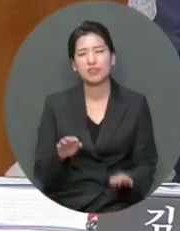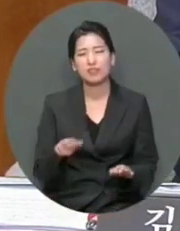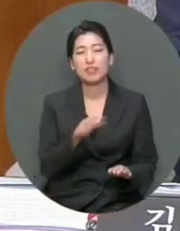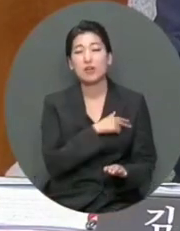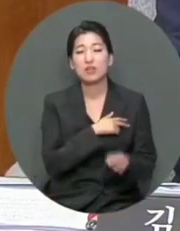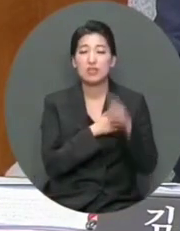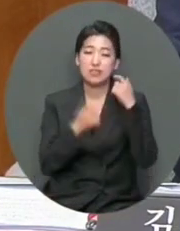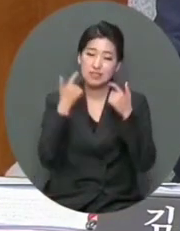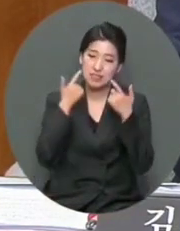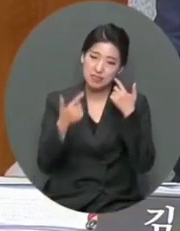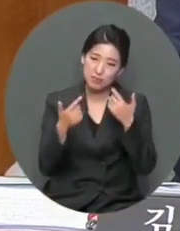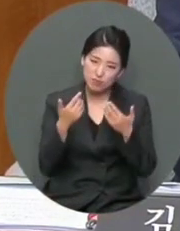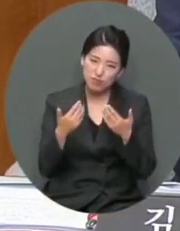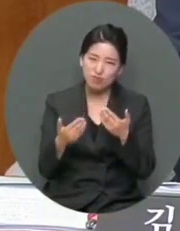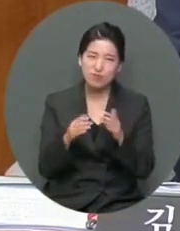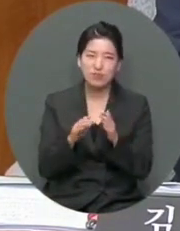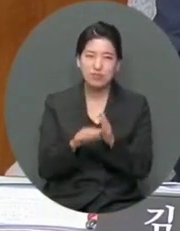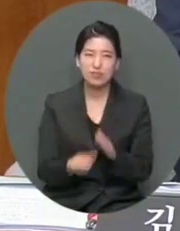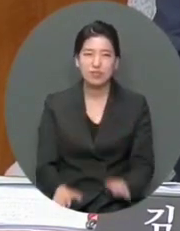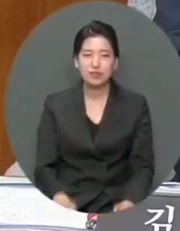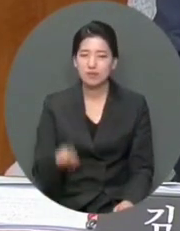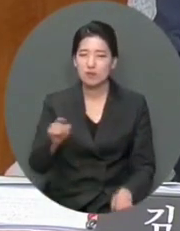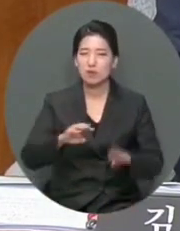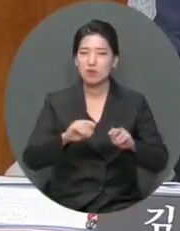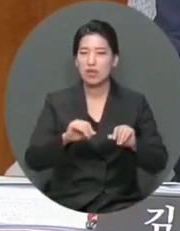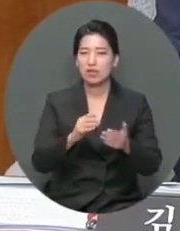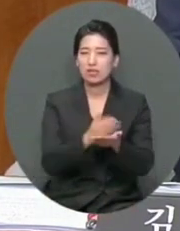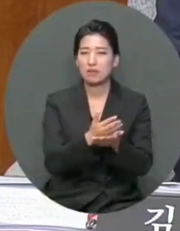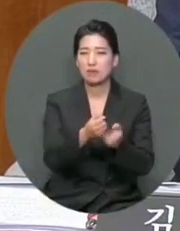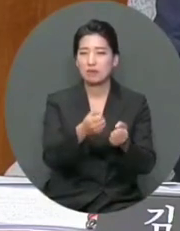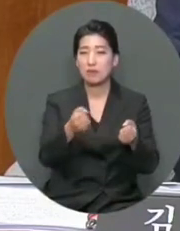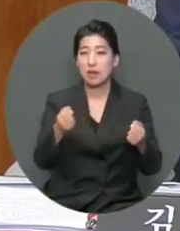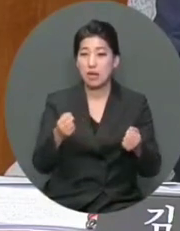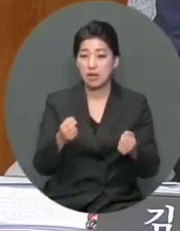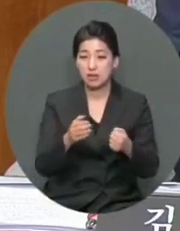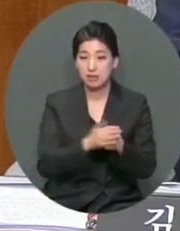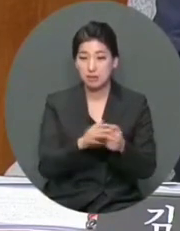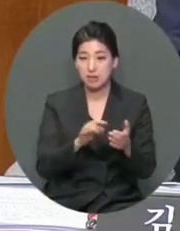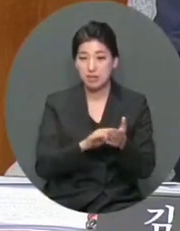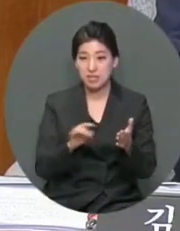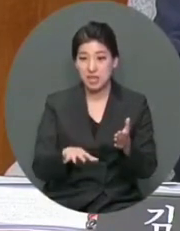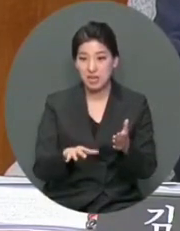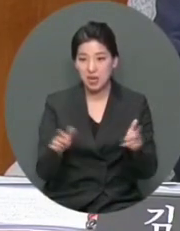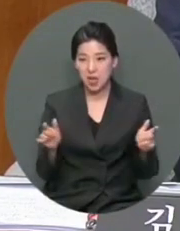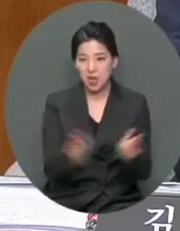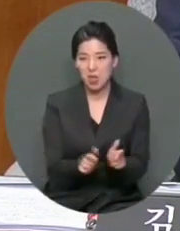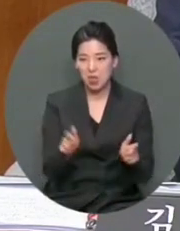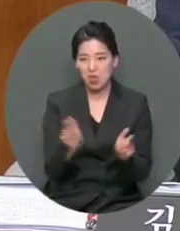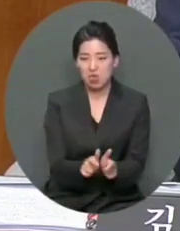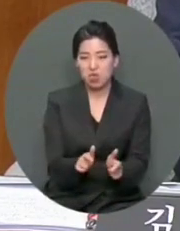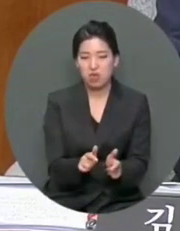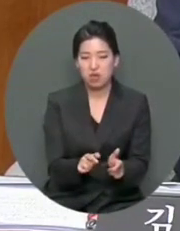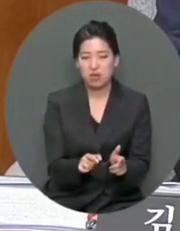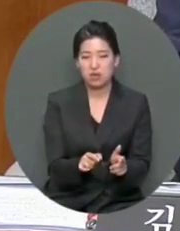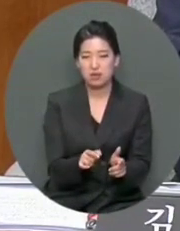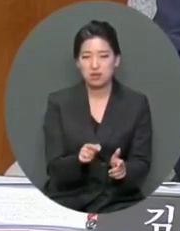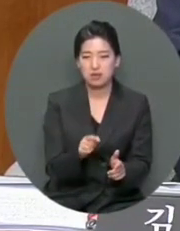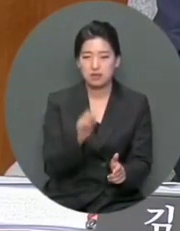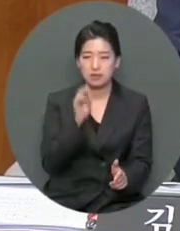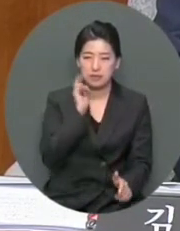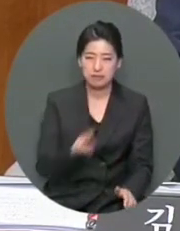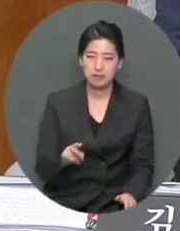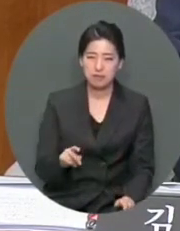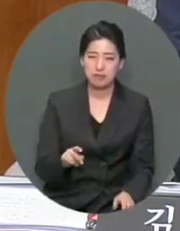들어 가지고 그 이 지분 쪼개기를 해가지고 재산세를 이만큼이나 줄였다라고 이제 한 40년